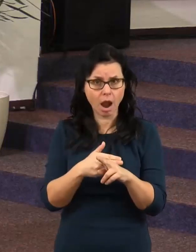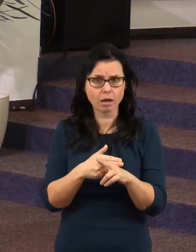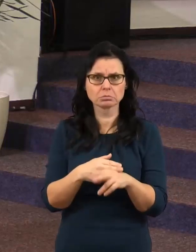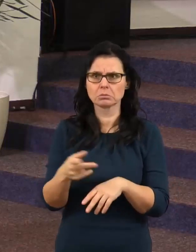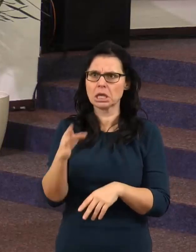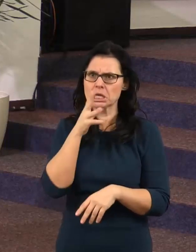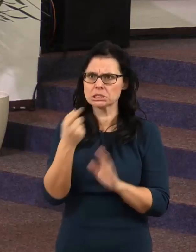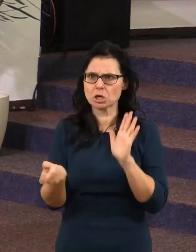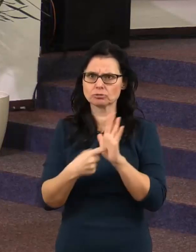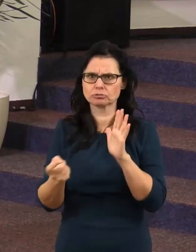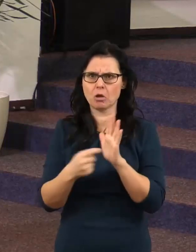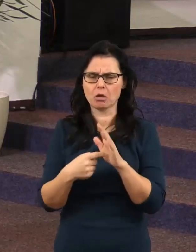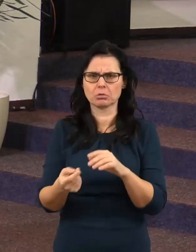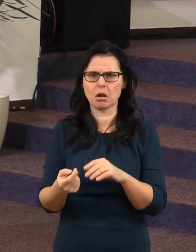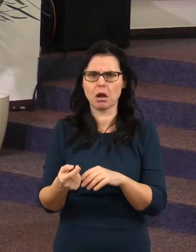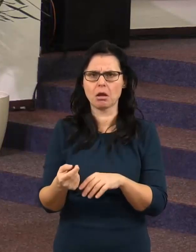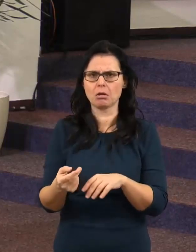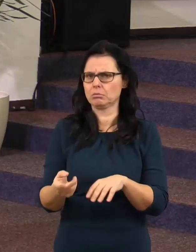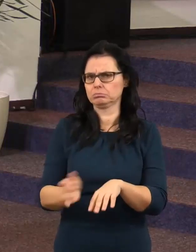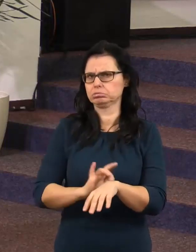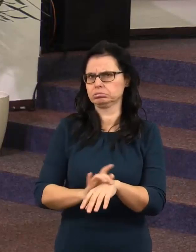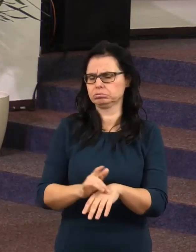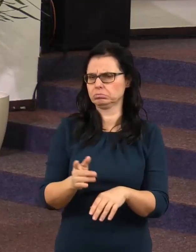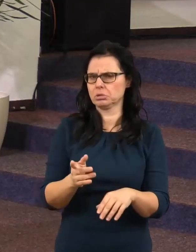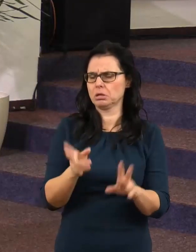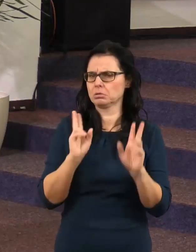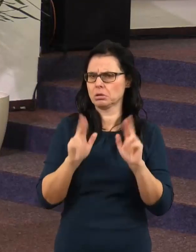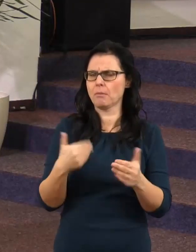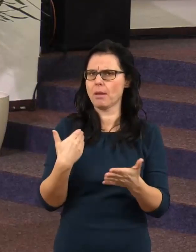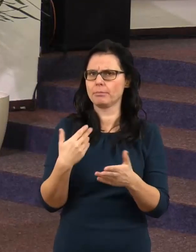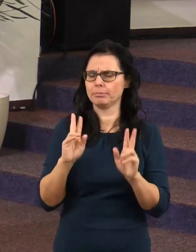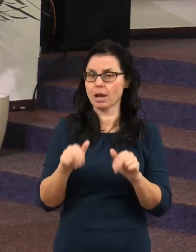plané. Tak Izraelská stela